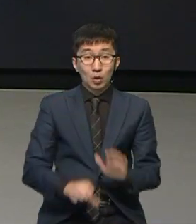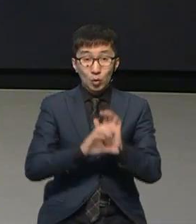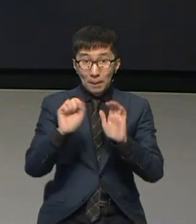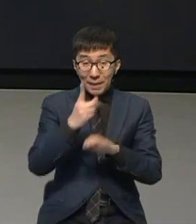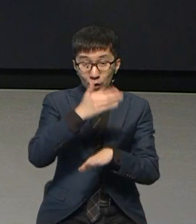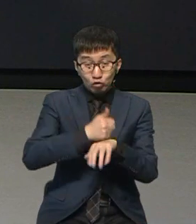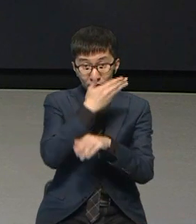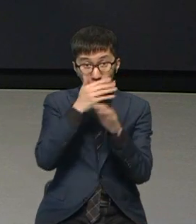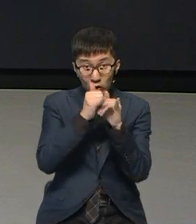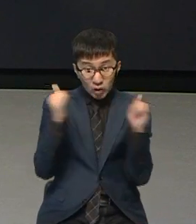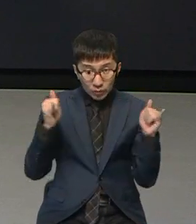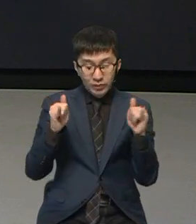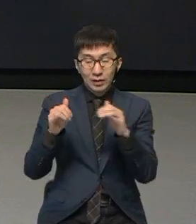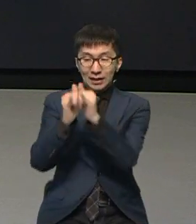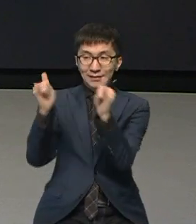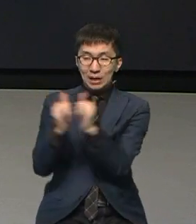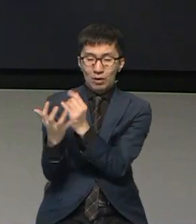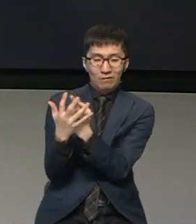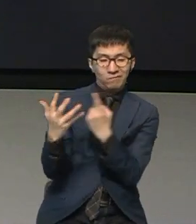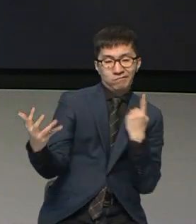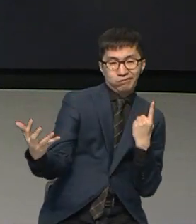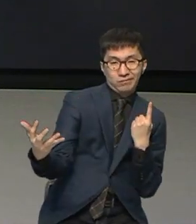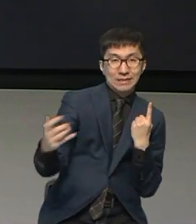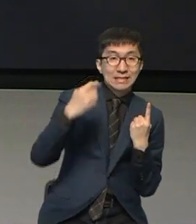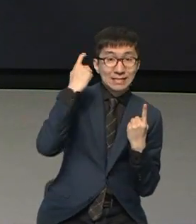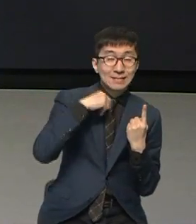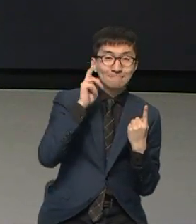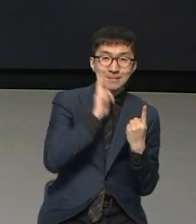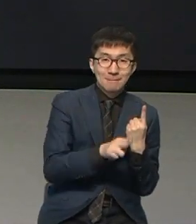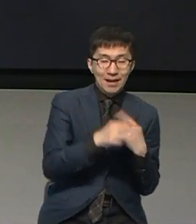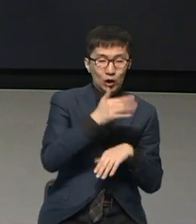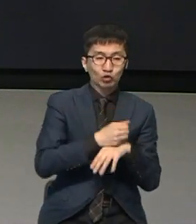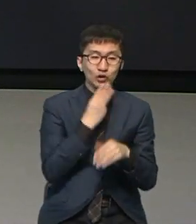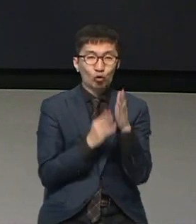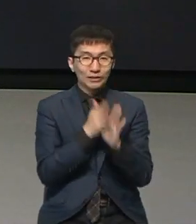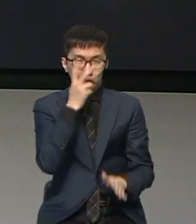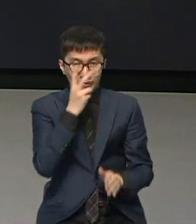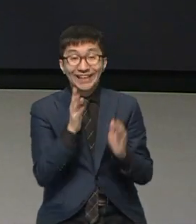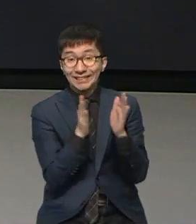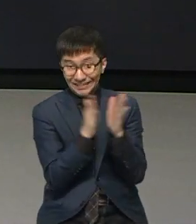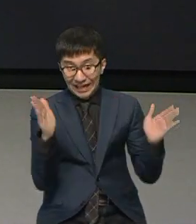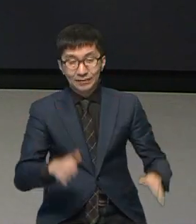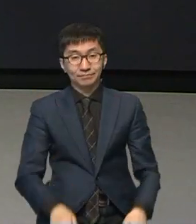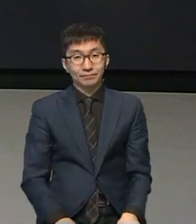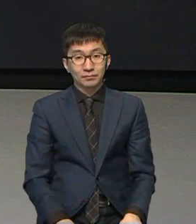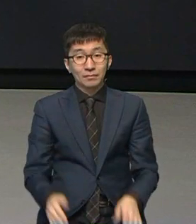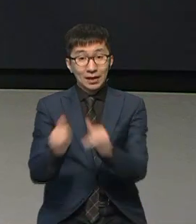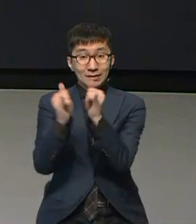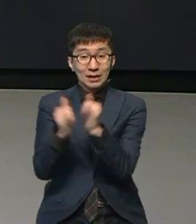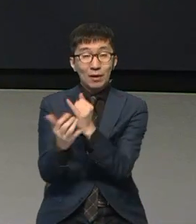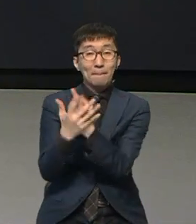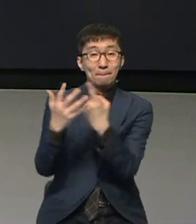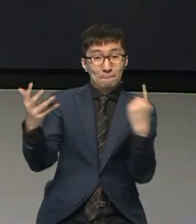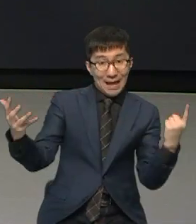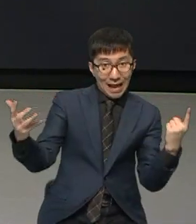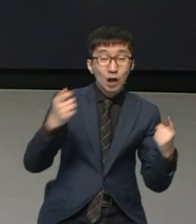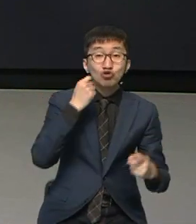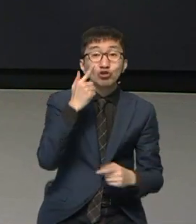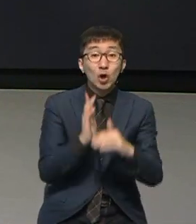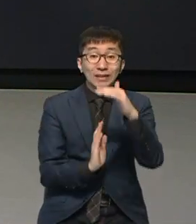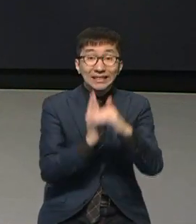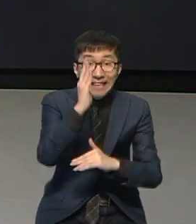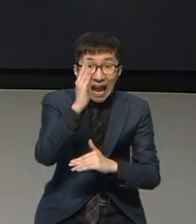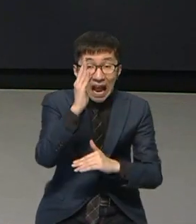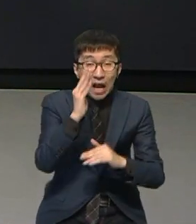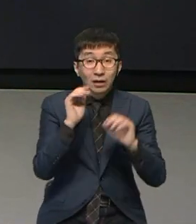청년의 사회적 고립에 대한 우려가 커지자 서울시가 첫 실태조사에 나섰습니다. 사회로부터 최소 반년 넘게